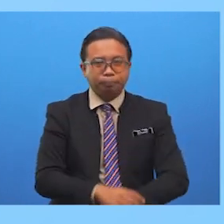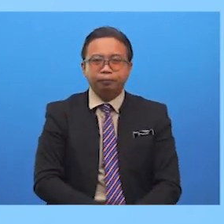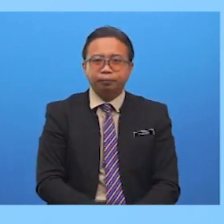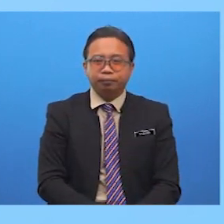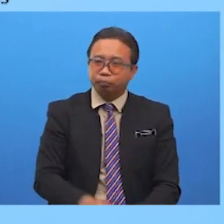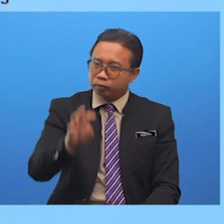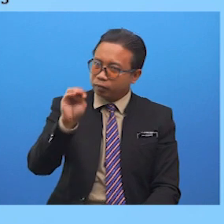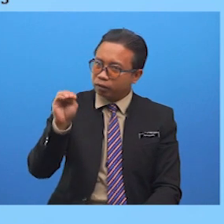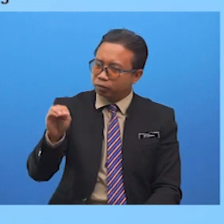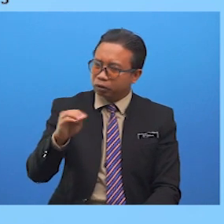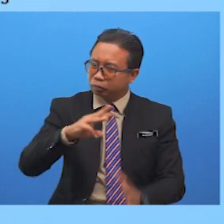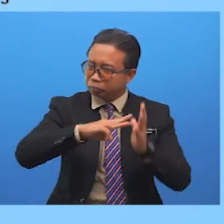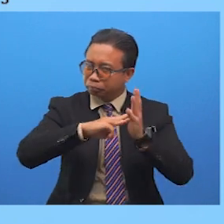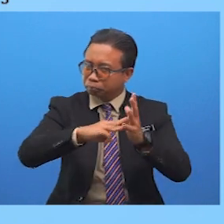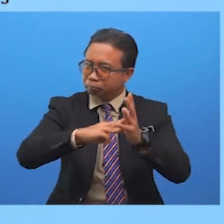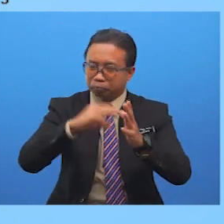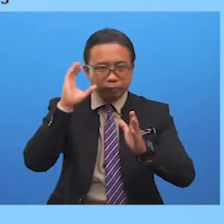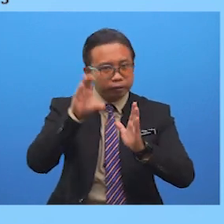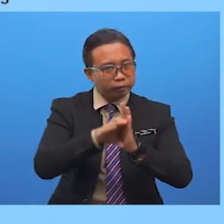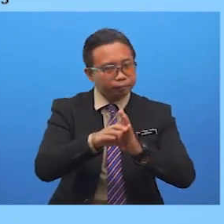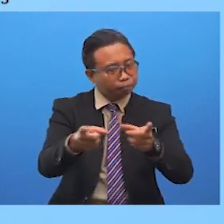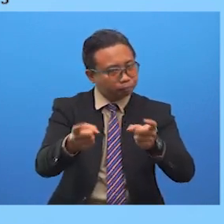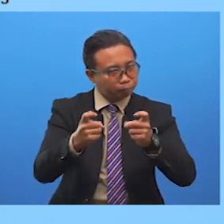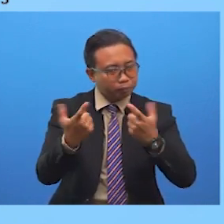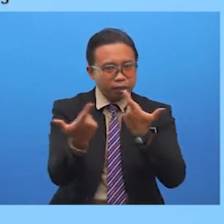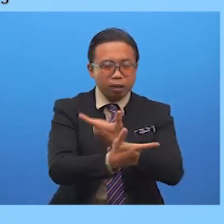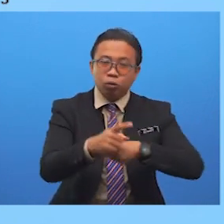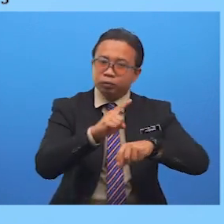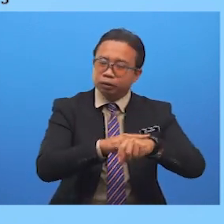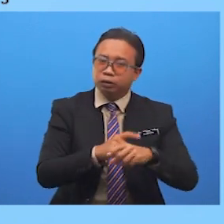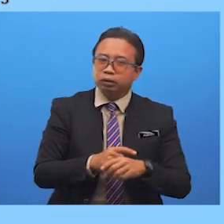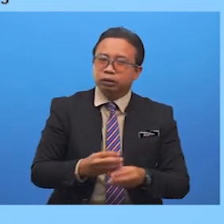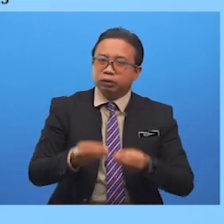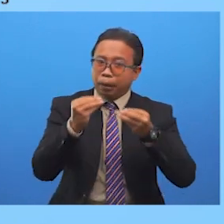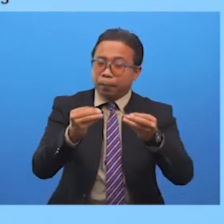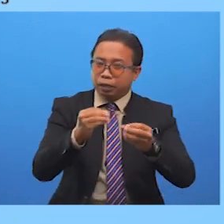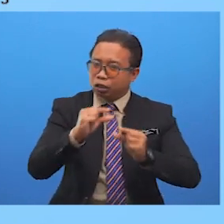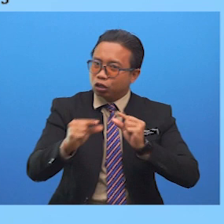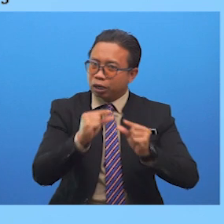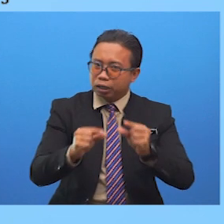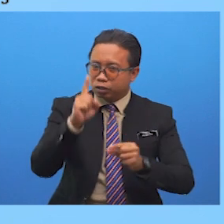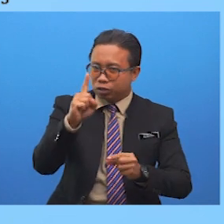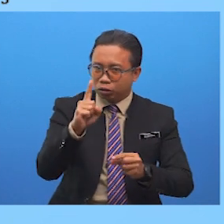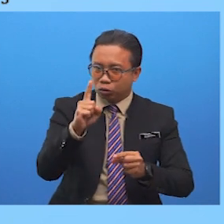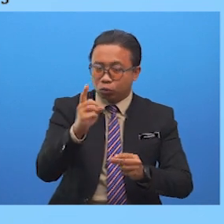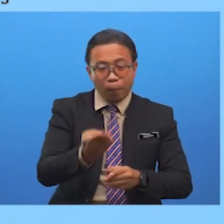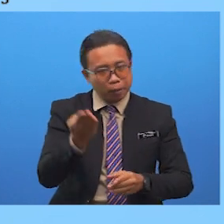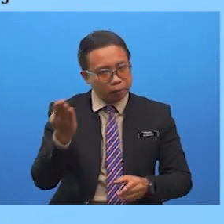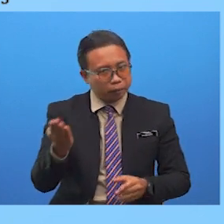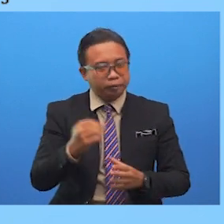Boy Nuri paparan menunjukkan gerak laju melawan masa pagi gerakan suatu